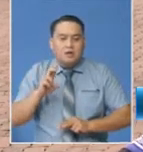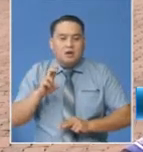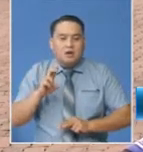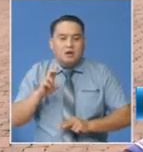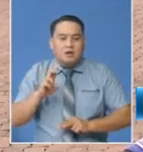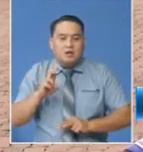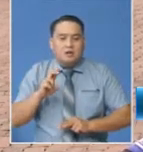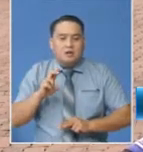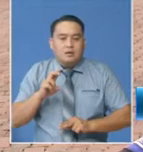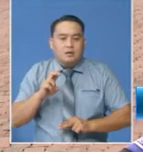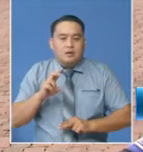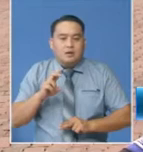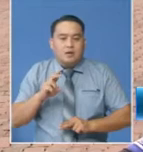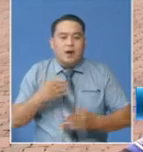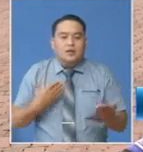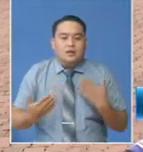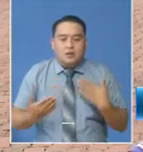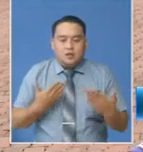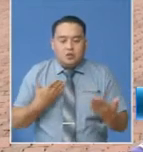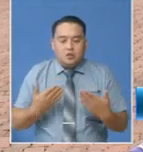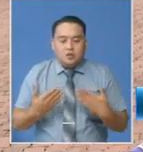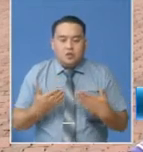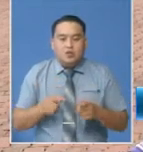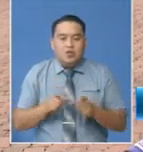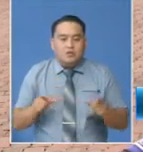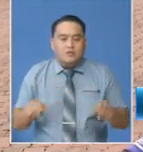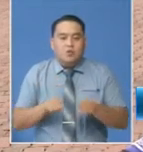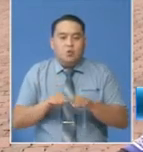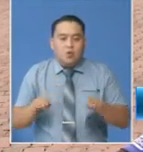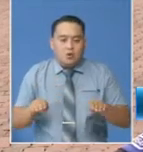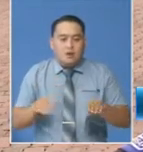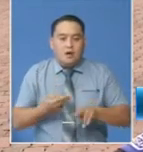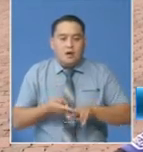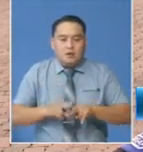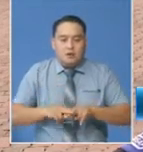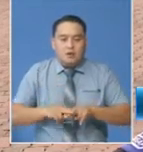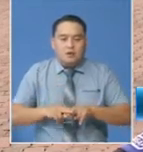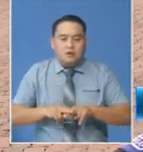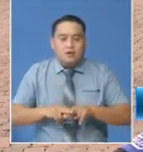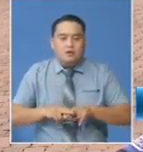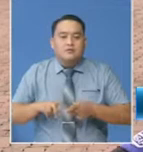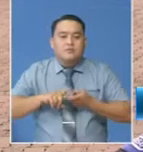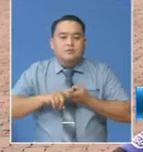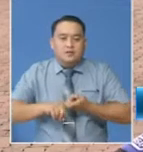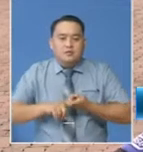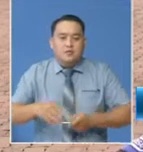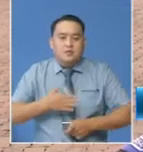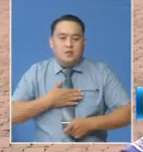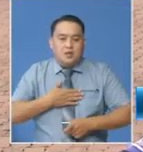а взаимоотношения на человеческом уровне. Вот эта взаимосвязь, мне